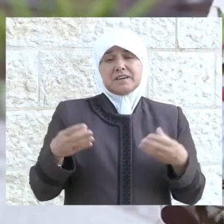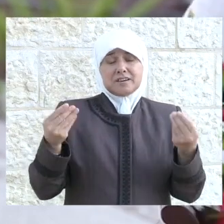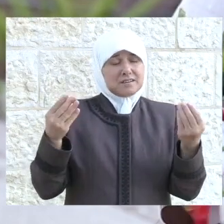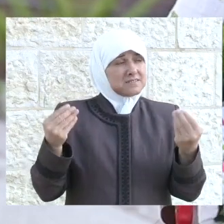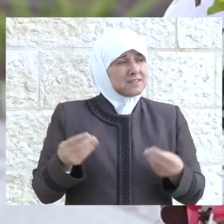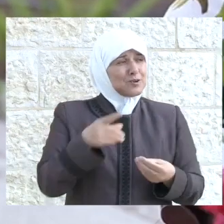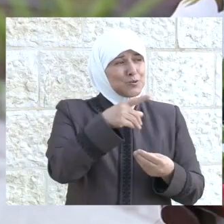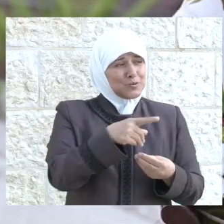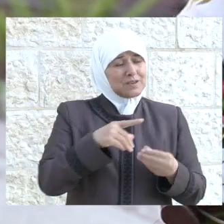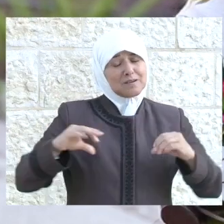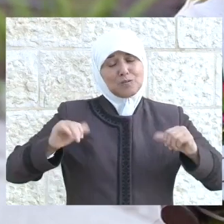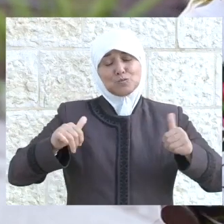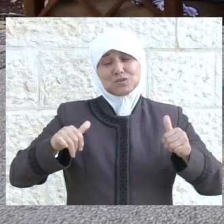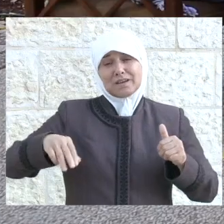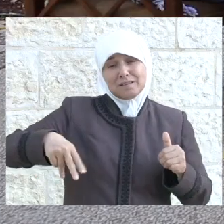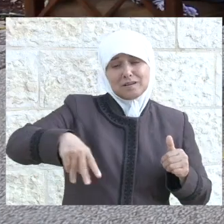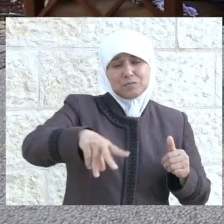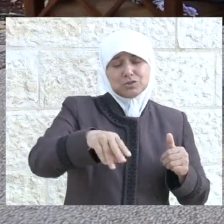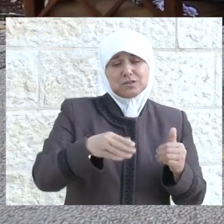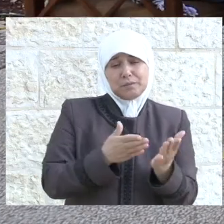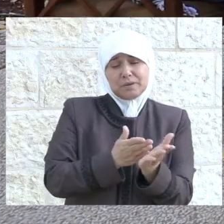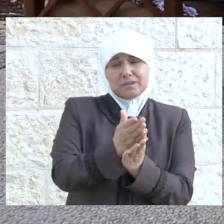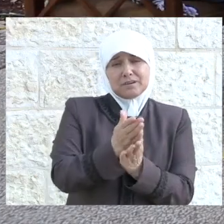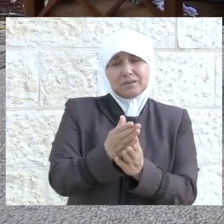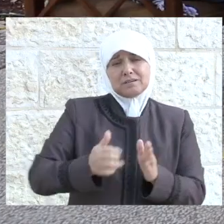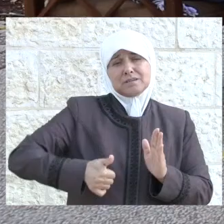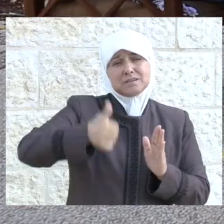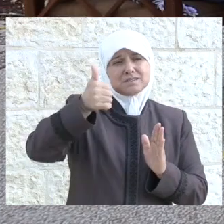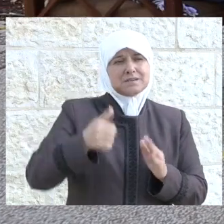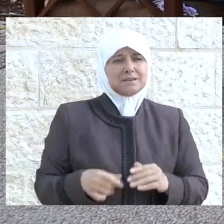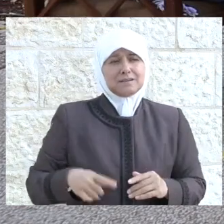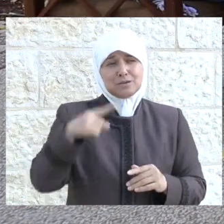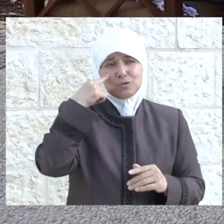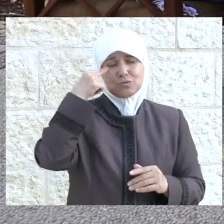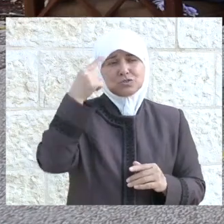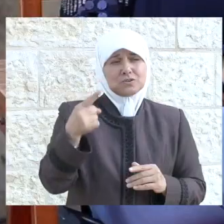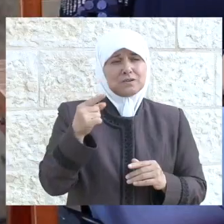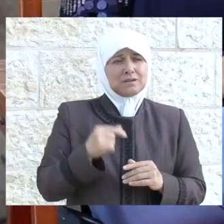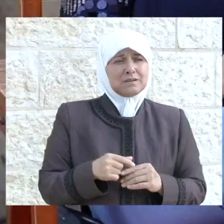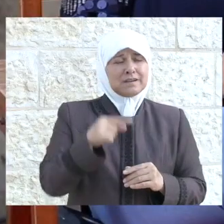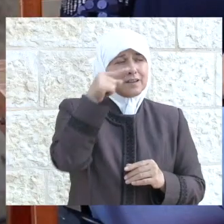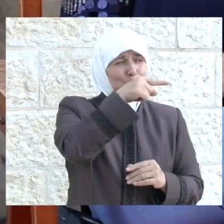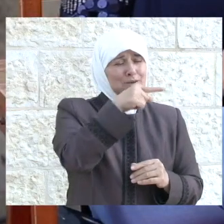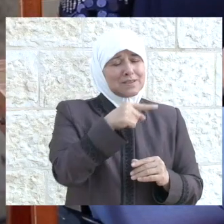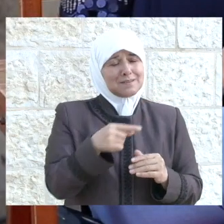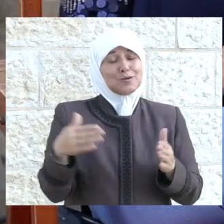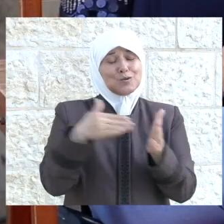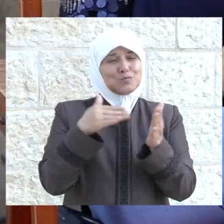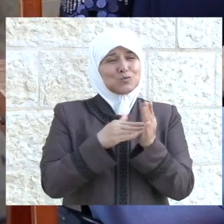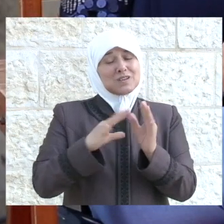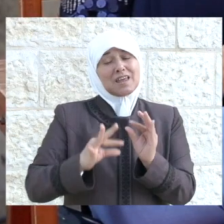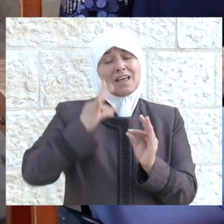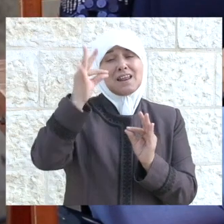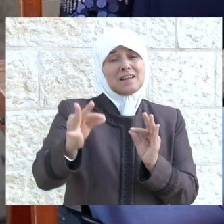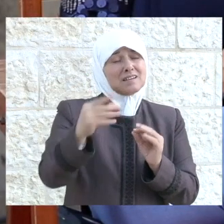أمشي، وإن شاء الله هو لهذا الطرف اللي بدي أتسلق فيه جبل إيفرست. إن شاء الله، إن شاء الله أنك يعني بتوصل للإشي اللي بدك إياه.